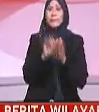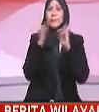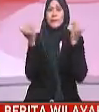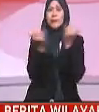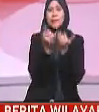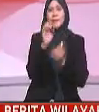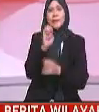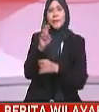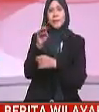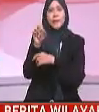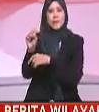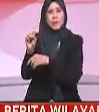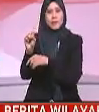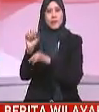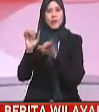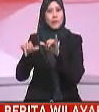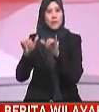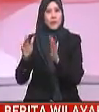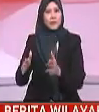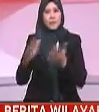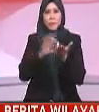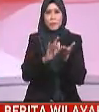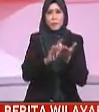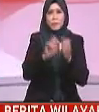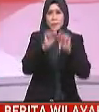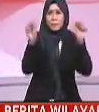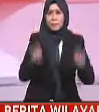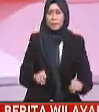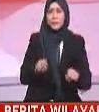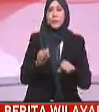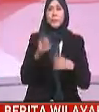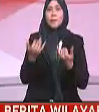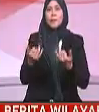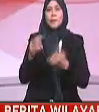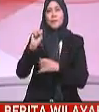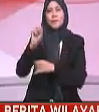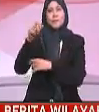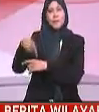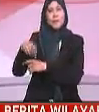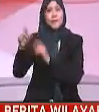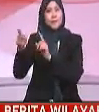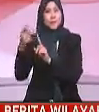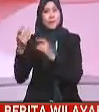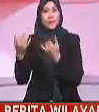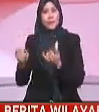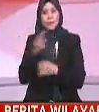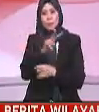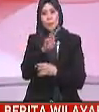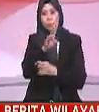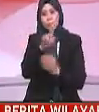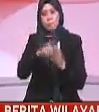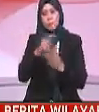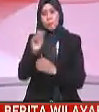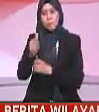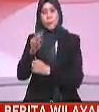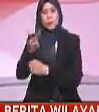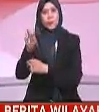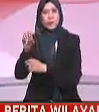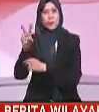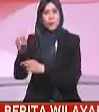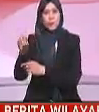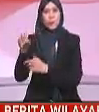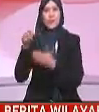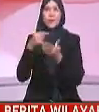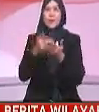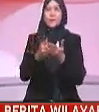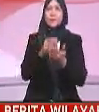syarikat EMSM Engineering Medical Systems yang berhad di seberang Perai Tengah antara 27 Oktober 2020